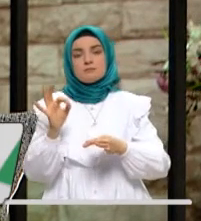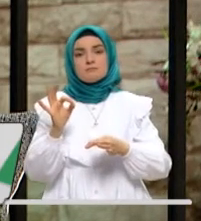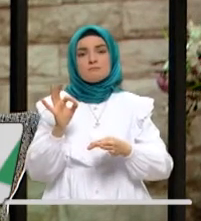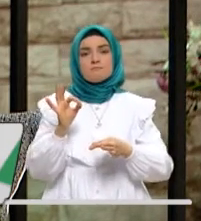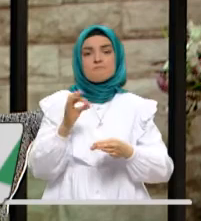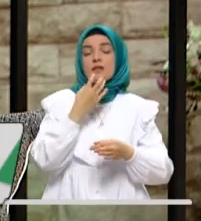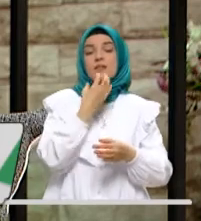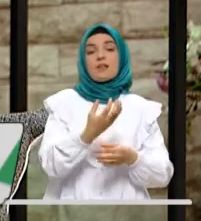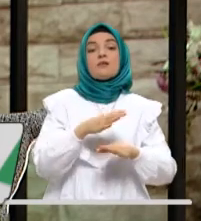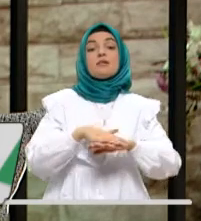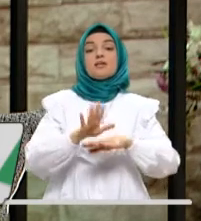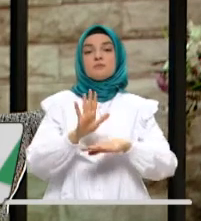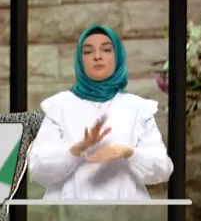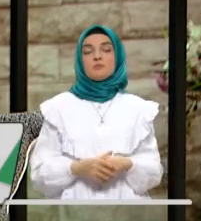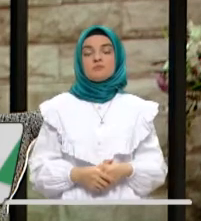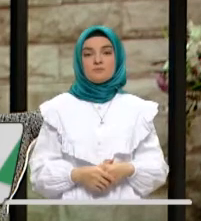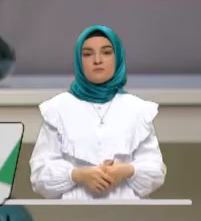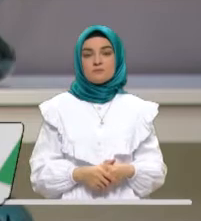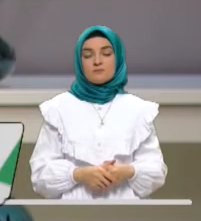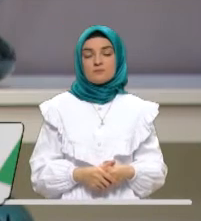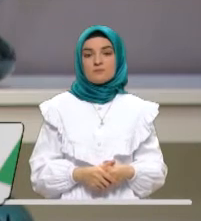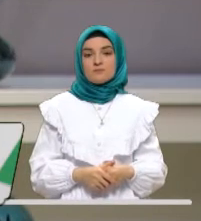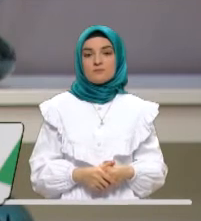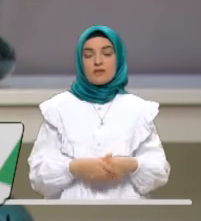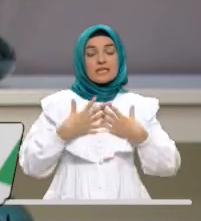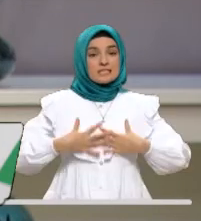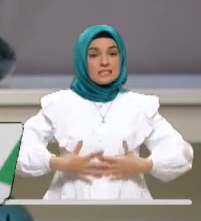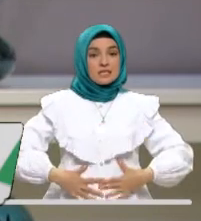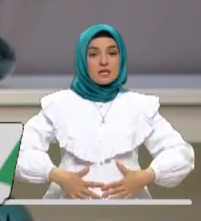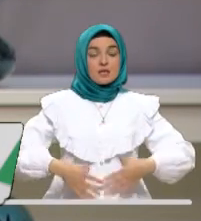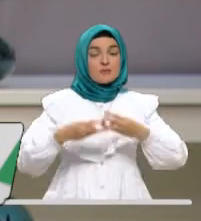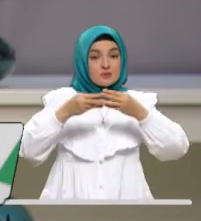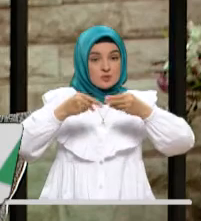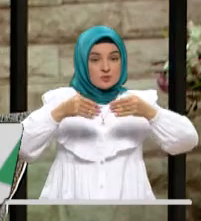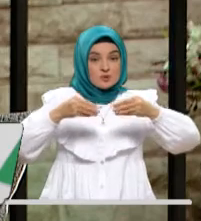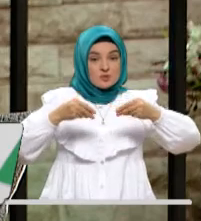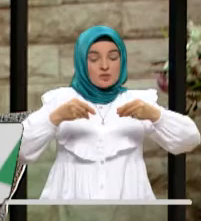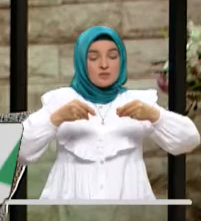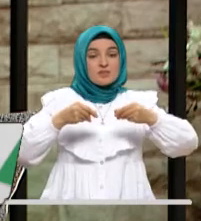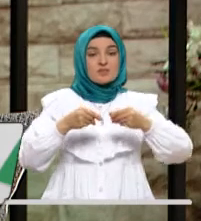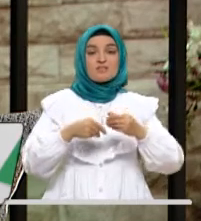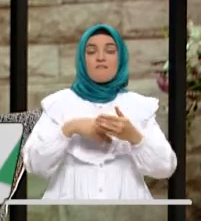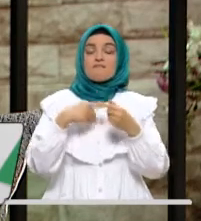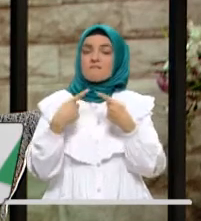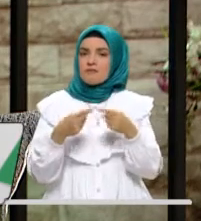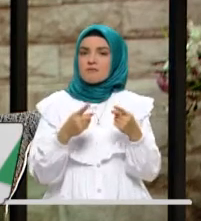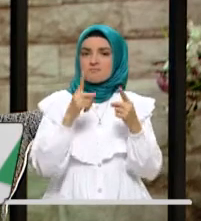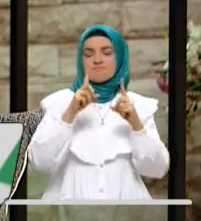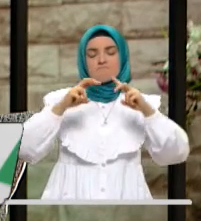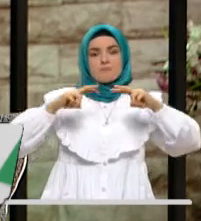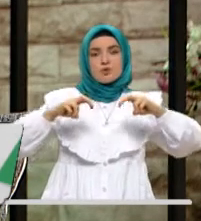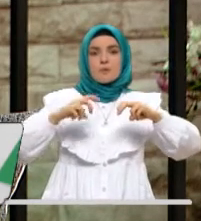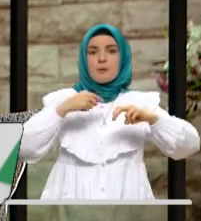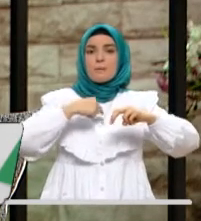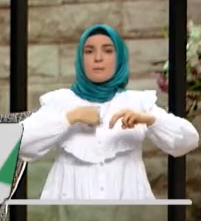önermiyorsunuz. Evimize sokmamak lazım. Yumuşatıcılar? Yumuşatıcılar da ayrı bir konu maalesef. Mesela ben yumuşatıcılara